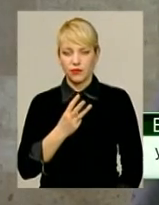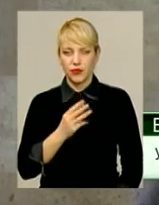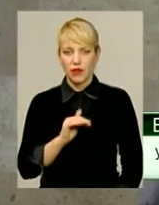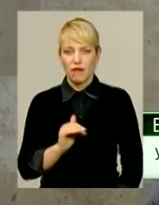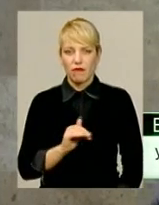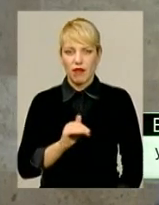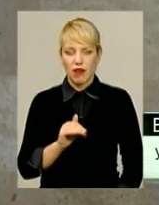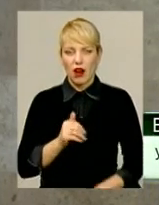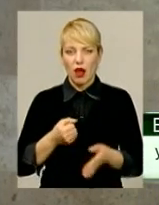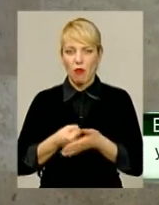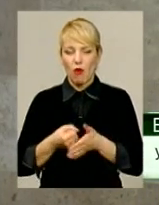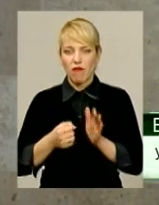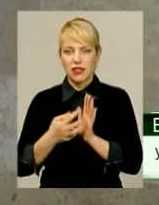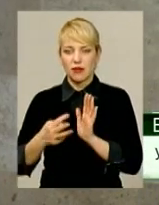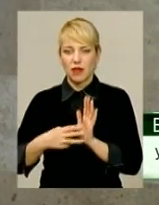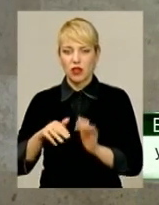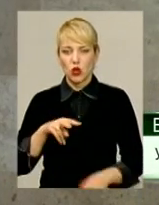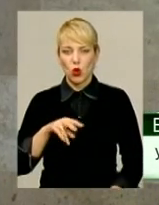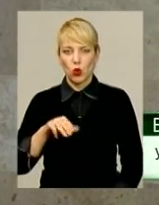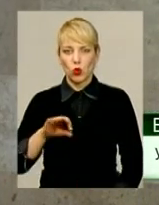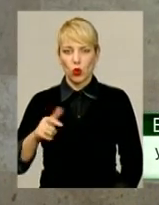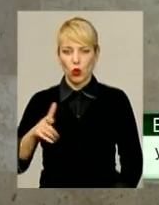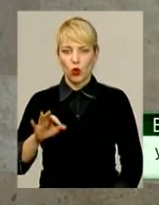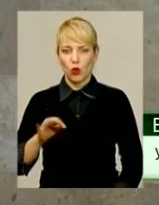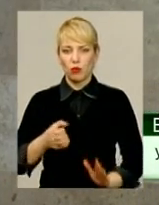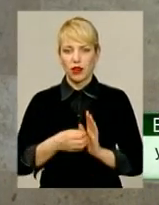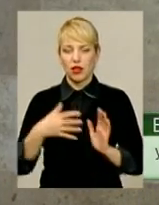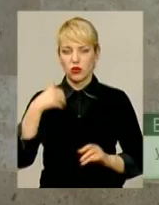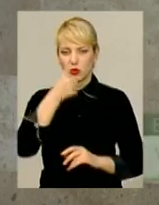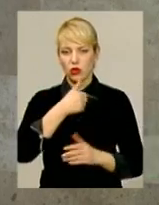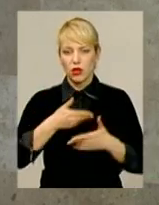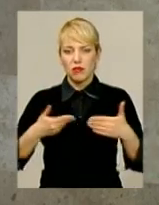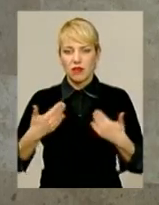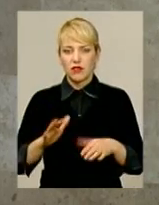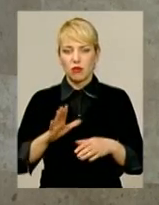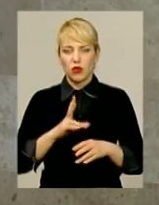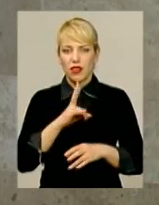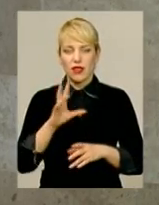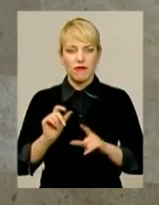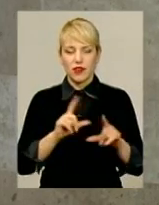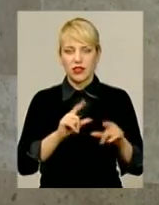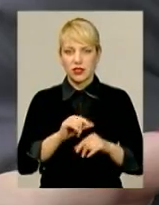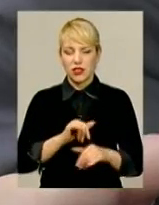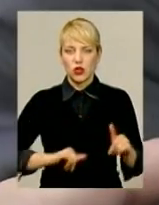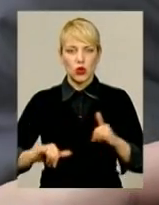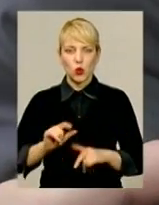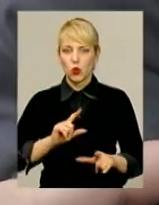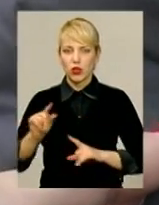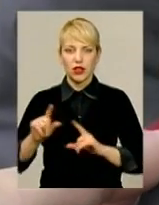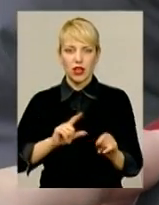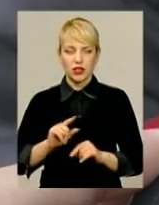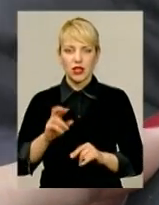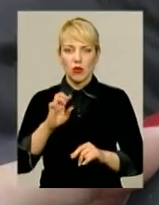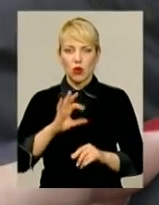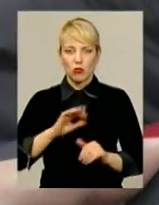февраля, по 18 лютого 2015 року. Тобто ми вже були не виїзні, нікуди ми не їздили, тому що були